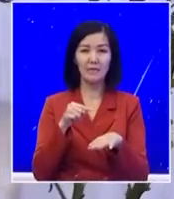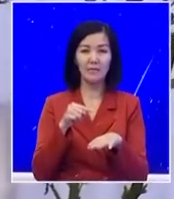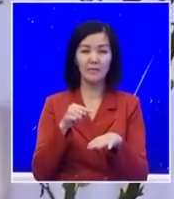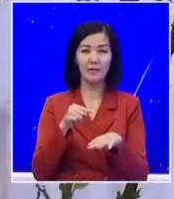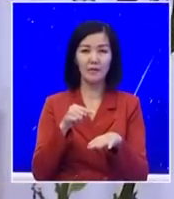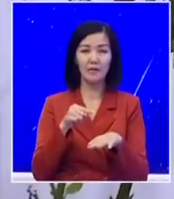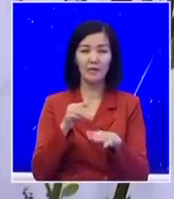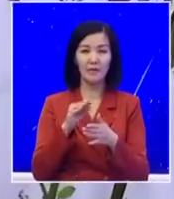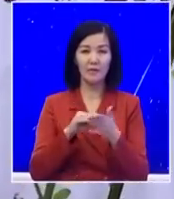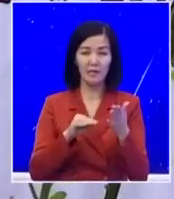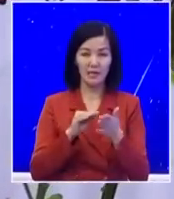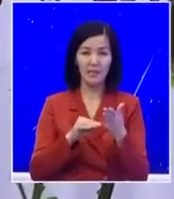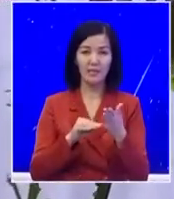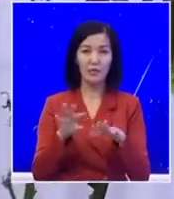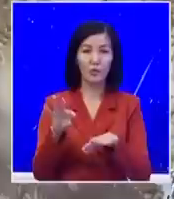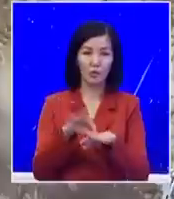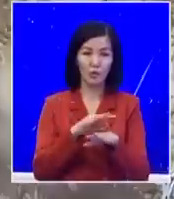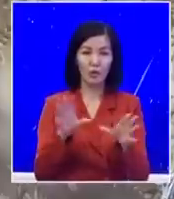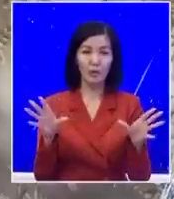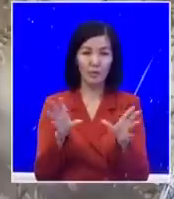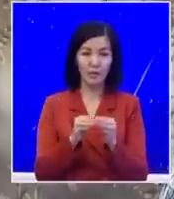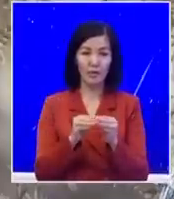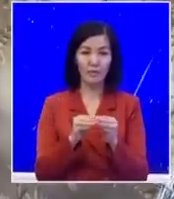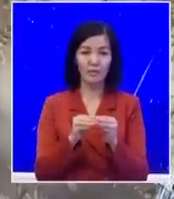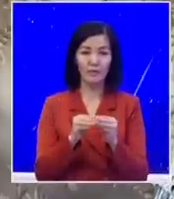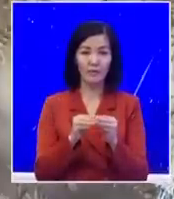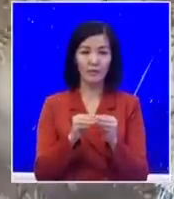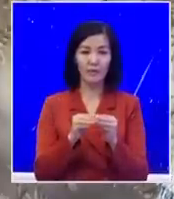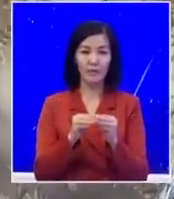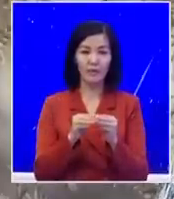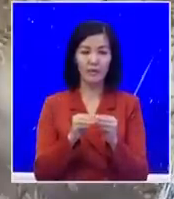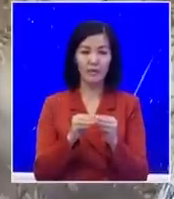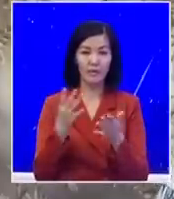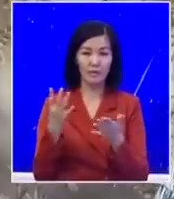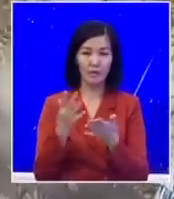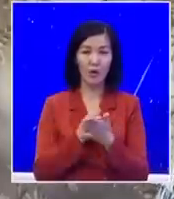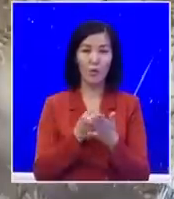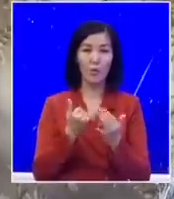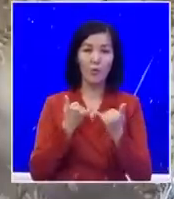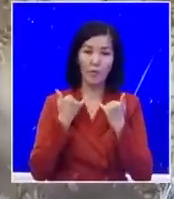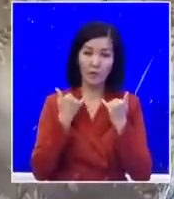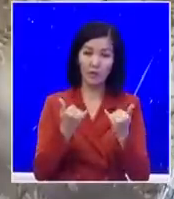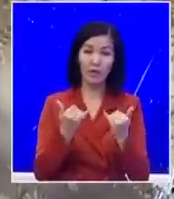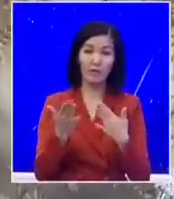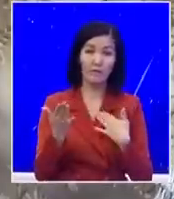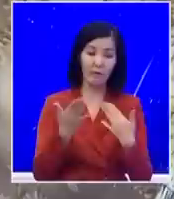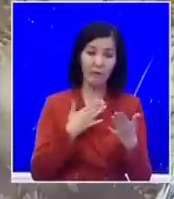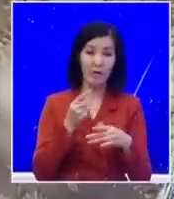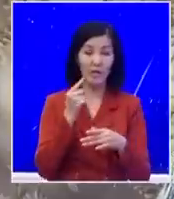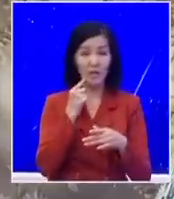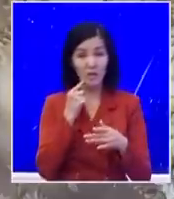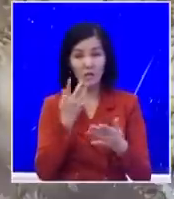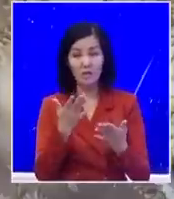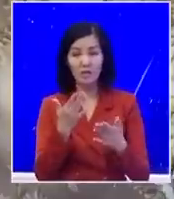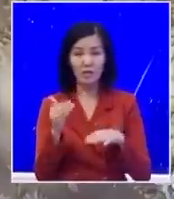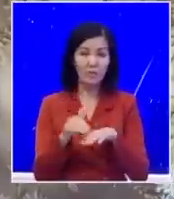Үйлендік, лығы біргеміз, біріміздің көңілімізді біріміз енді тауып, біреуіміз ренжісек, екіншіміз